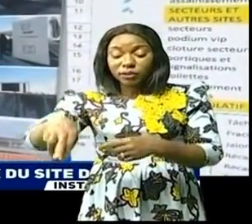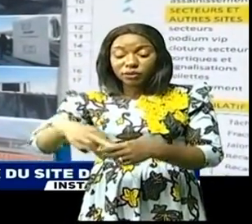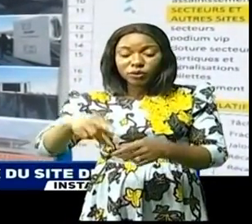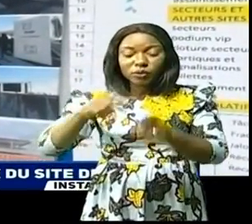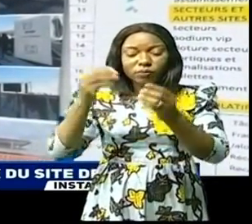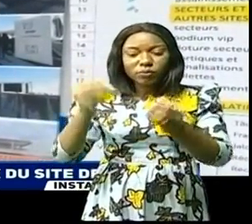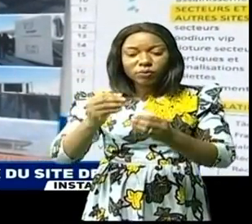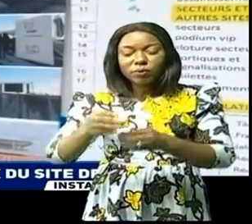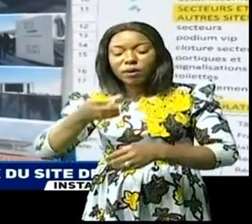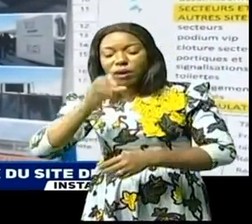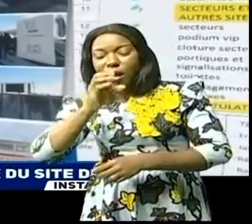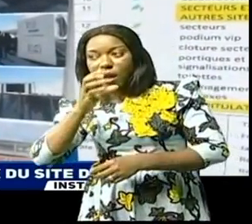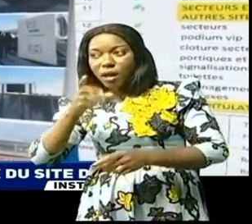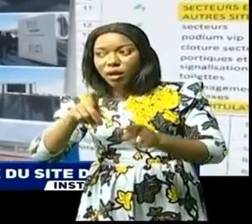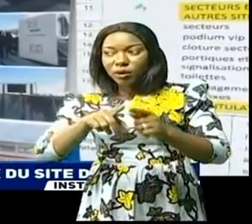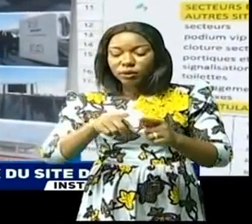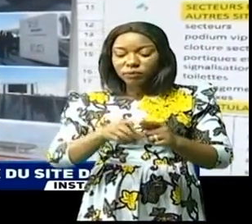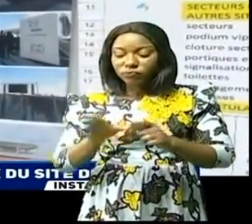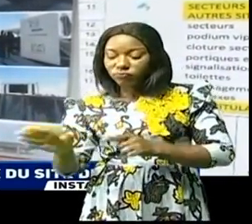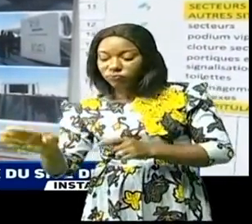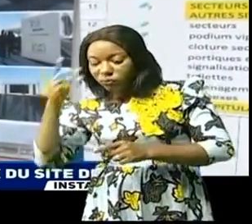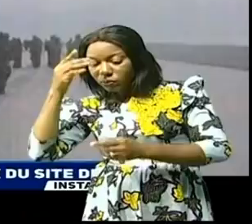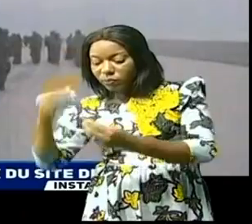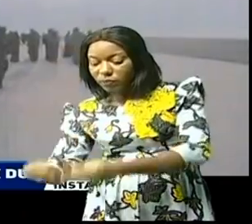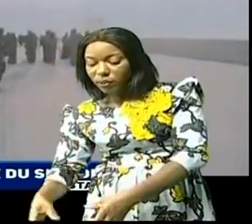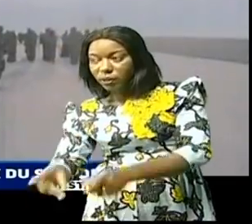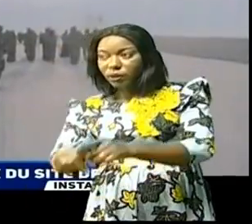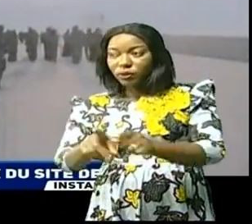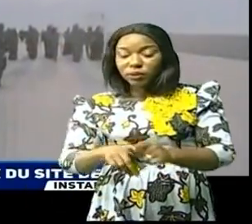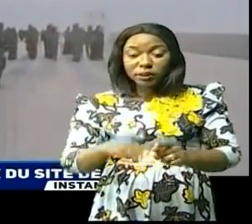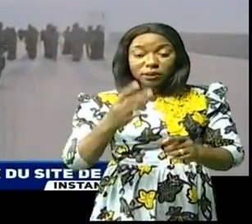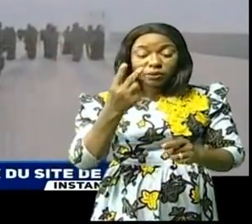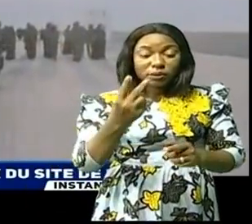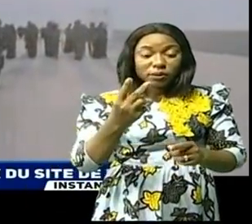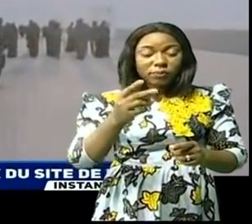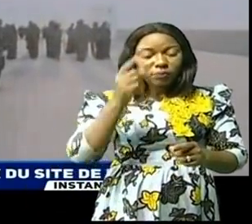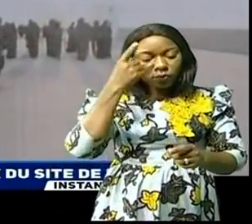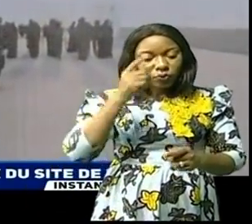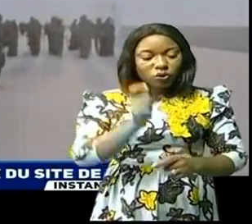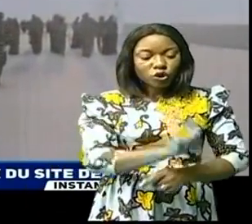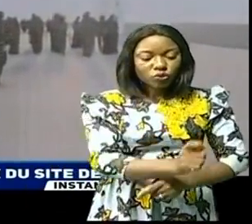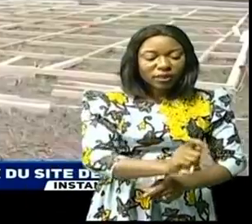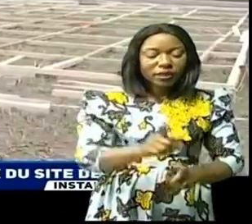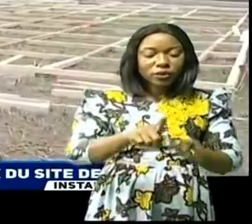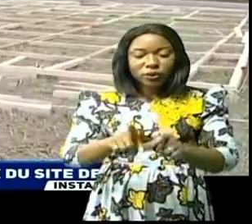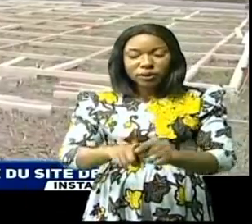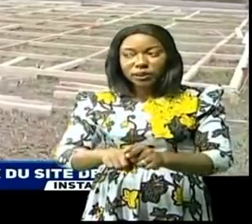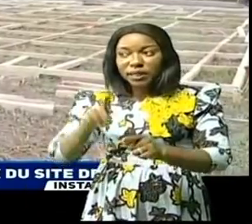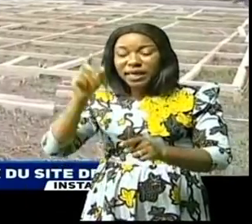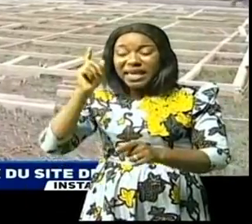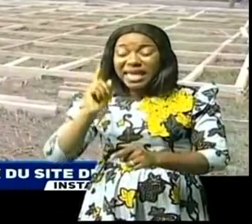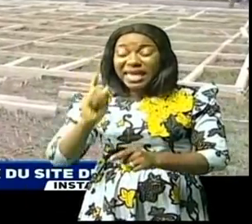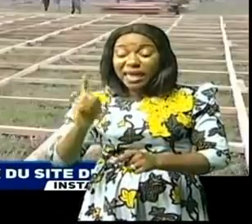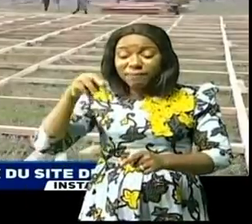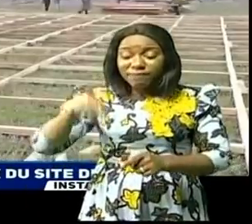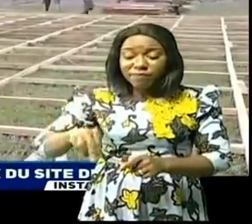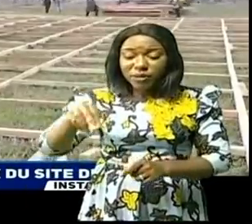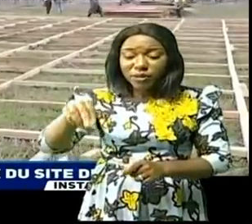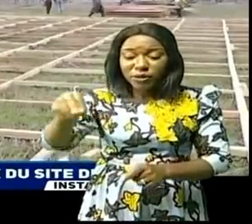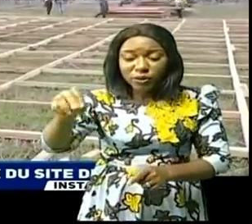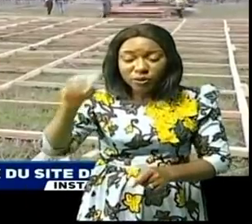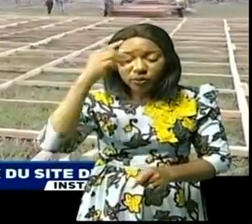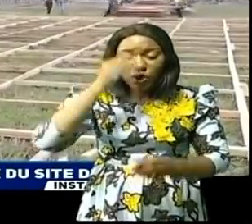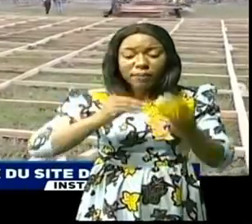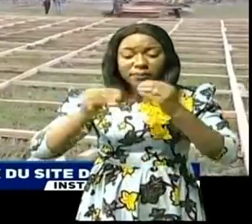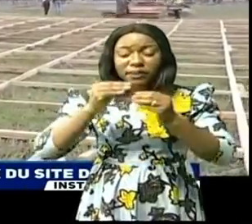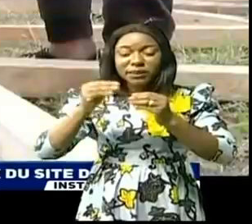coins de rafraîchissement, coin des objets perdus, 2 installations sanitaires pour plus ou moins 1 million d'invités au repas du Seigneur Jésus-Christ